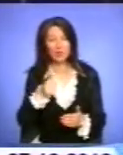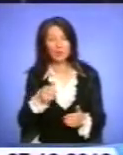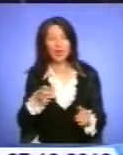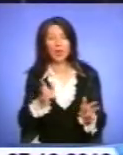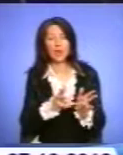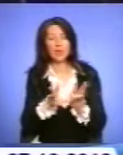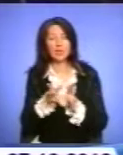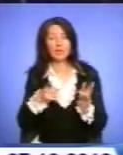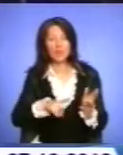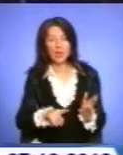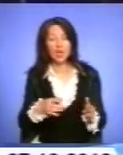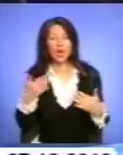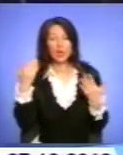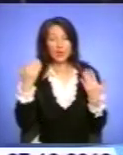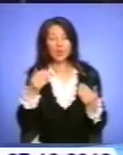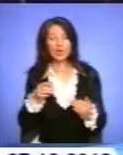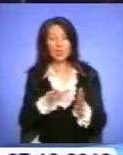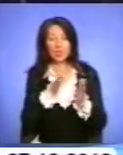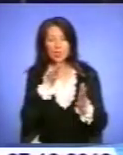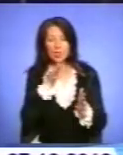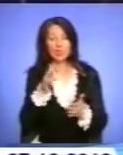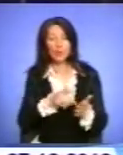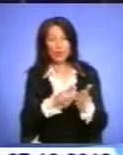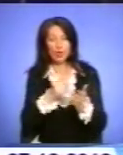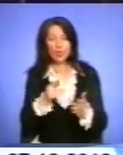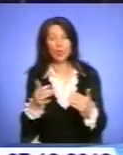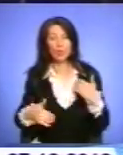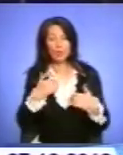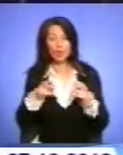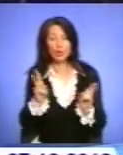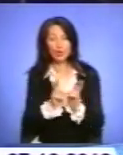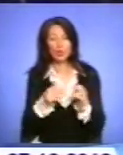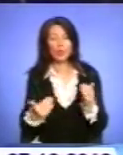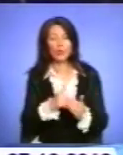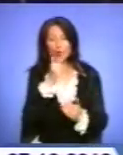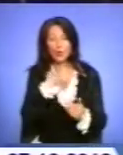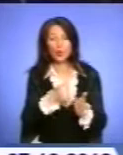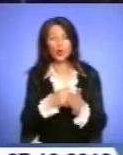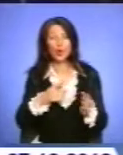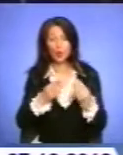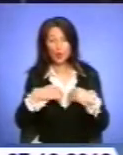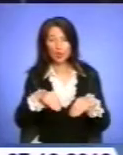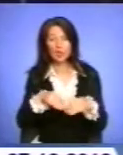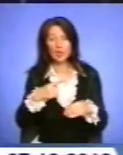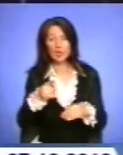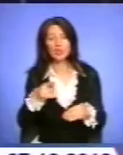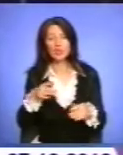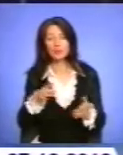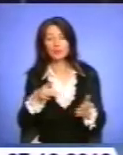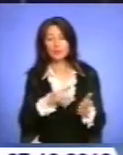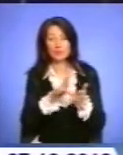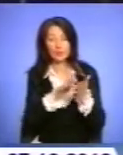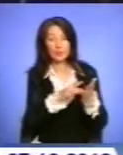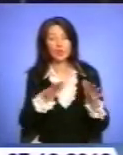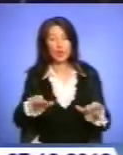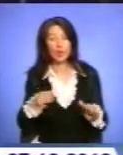Різдвяні канікули – час подорожей. Одні поспішають на зустріч Нового року до родини, інші вирушають у романтичні місцини. Про